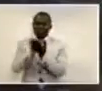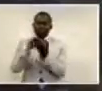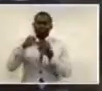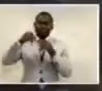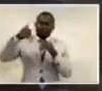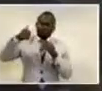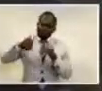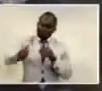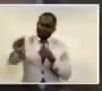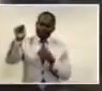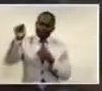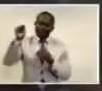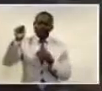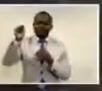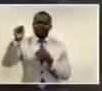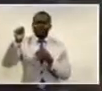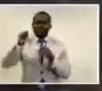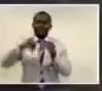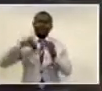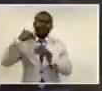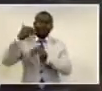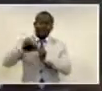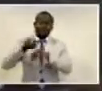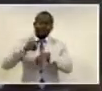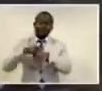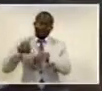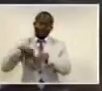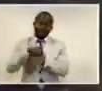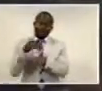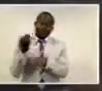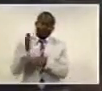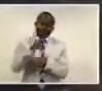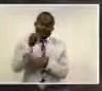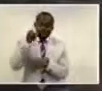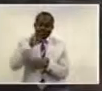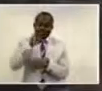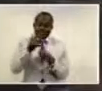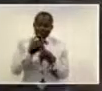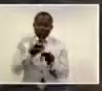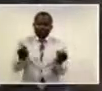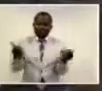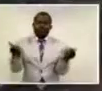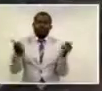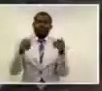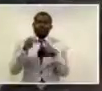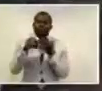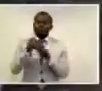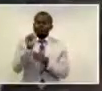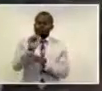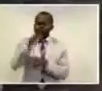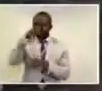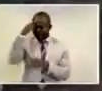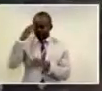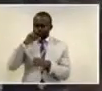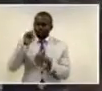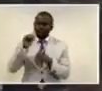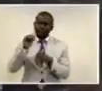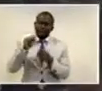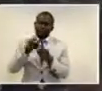banyu hanyuma aho nzagarukira niba batarabikemuye ubwo noneho twababaza impamvu batabikemuye